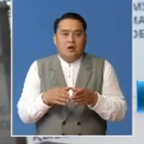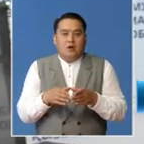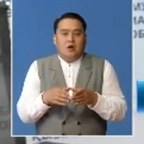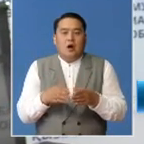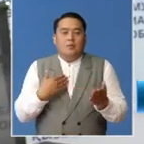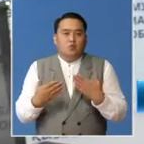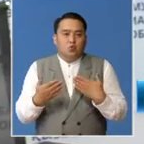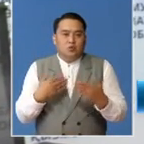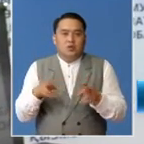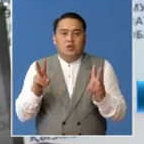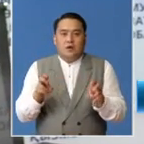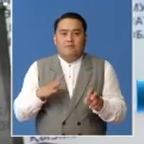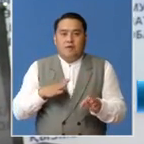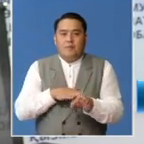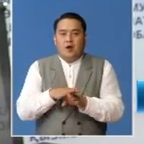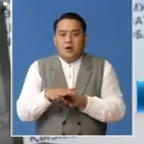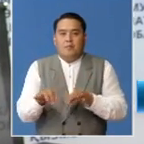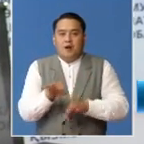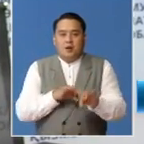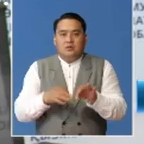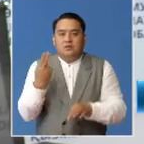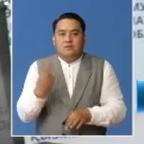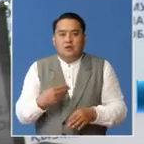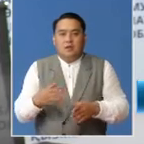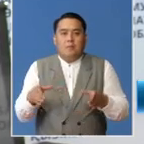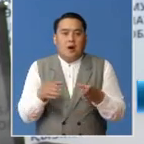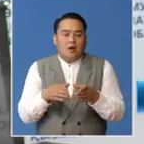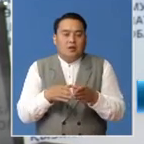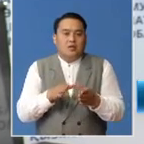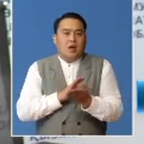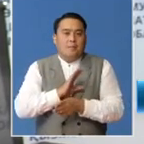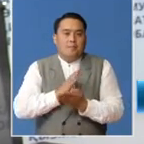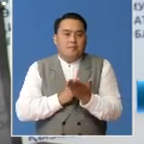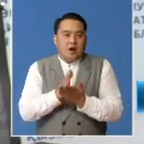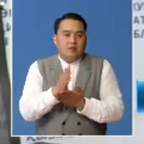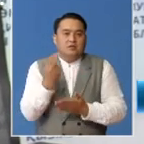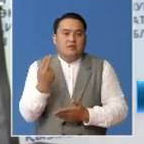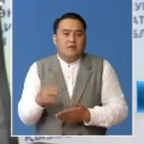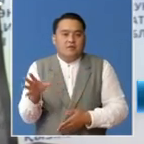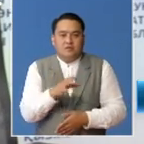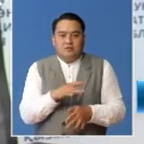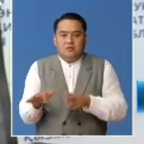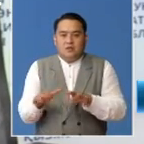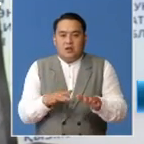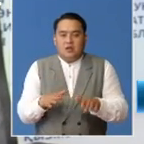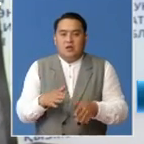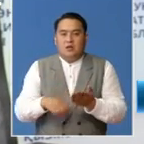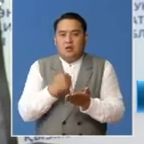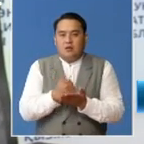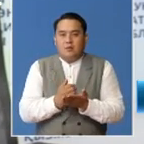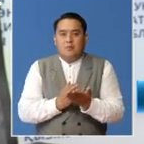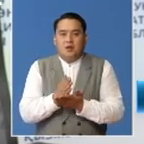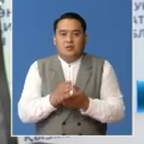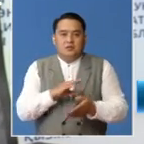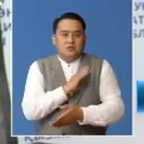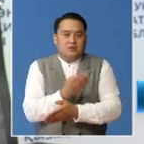остро обсуждаемых тем стала реализация проекта «Цифровая партия», направленной на цифровизацию всей деятельности главной